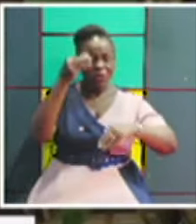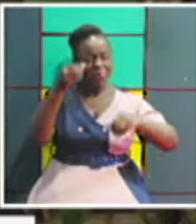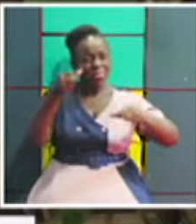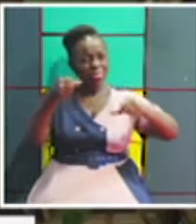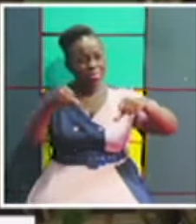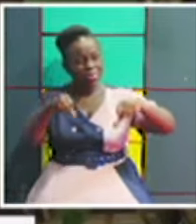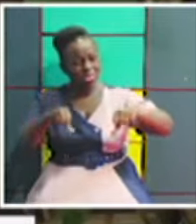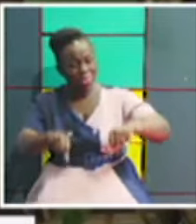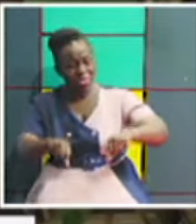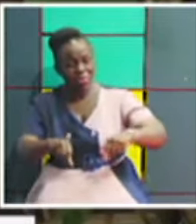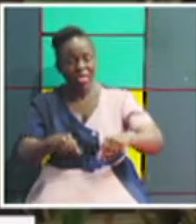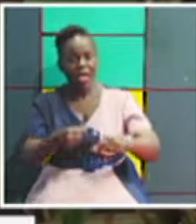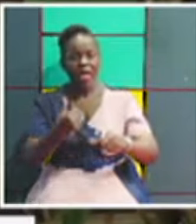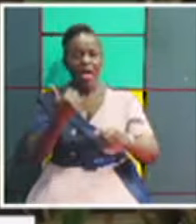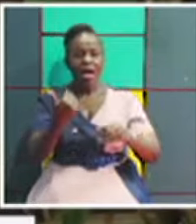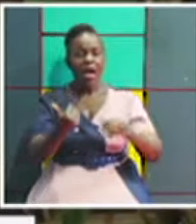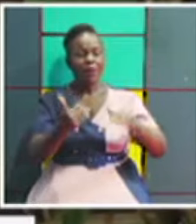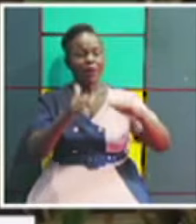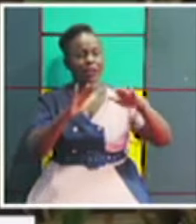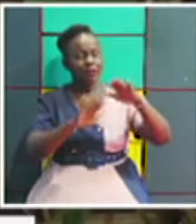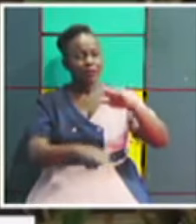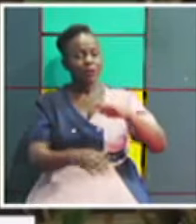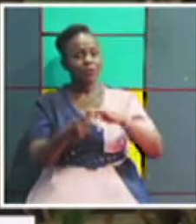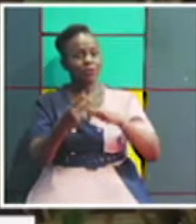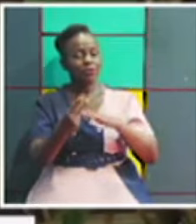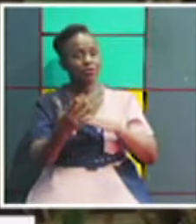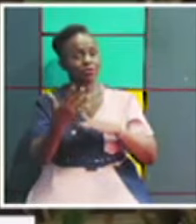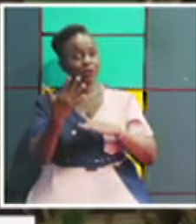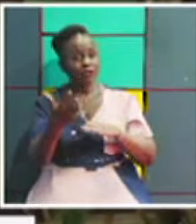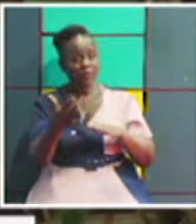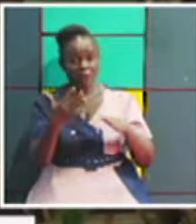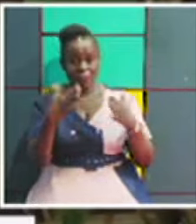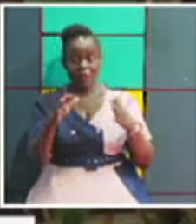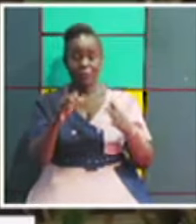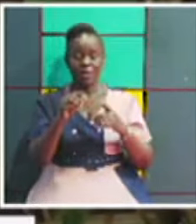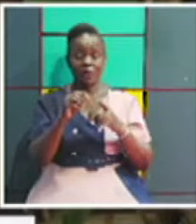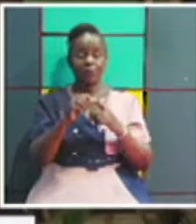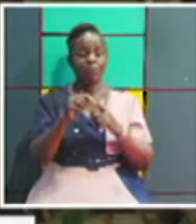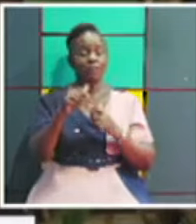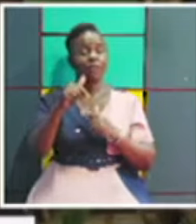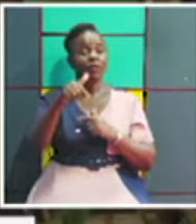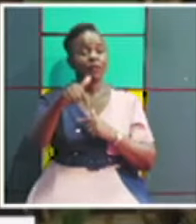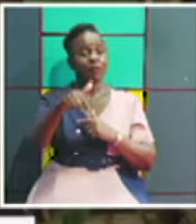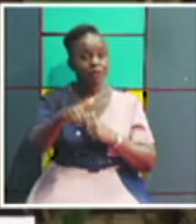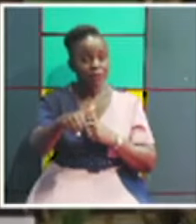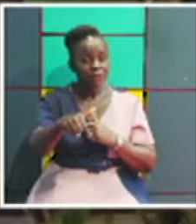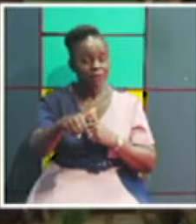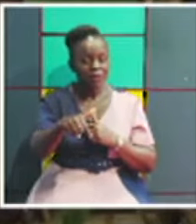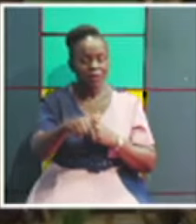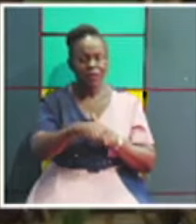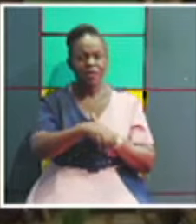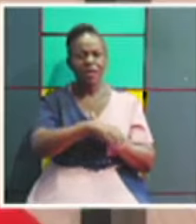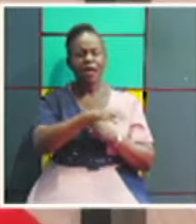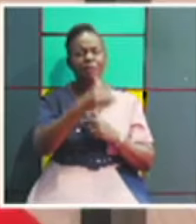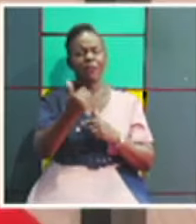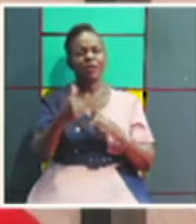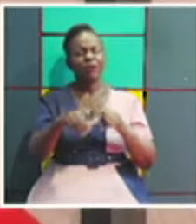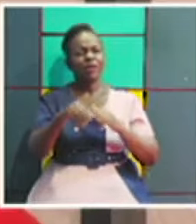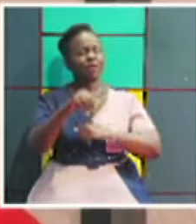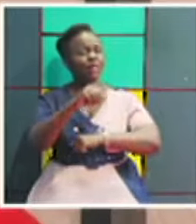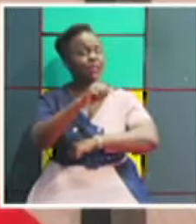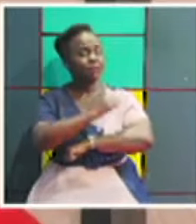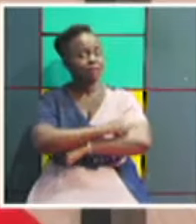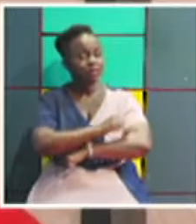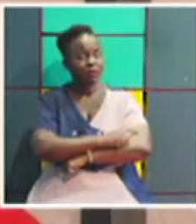abaana abali wansi wa 2-5 ku buli 10 be bamala eky'omusanvu mu baana bandibadde mu masomero. You blame